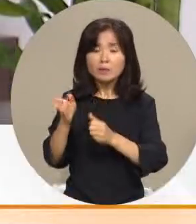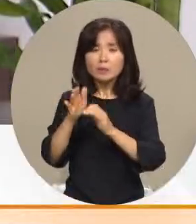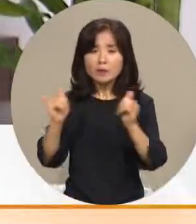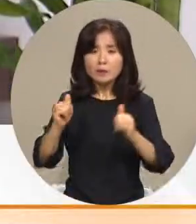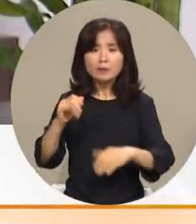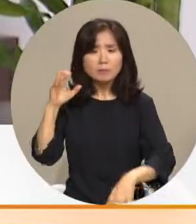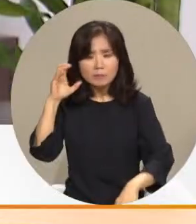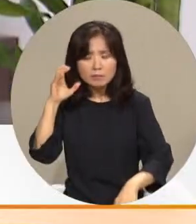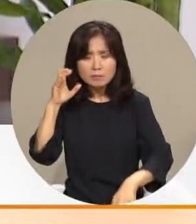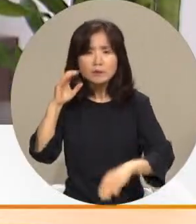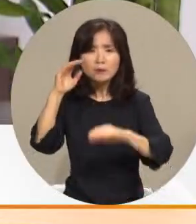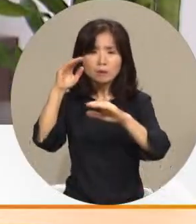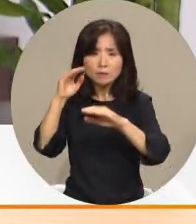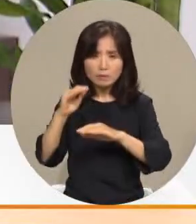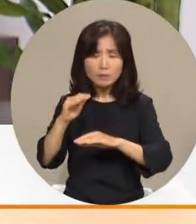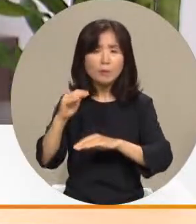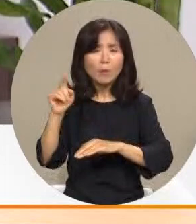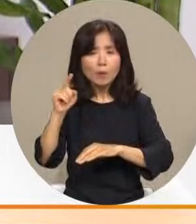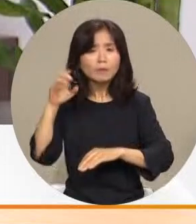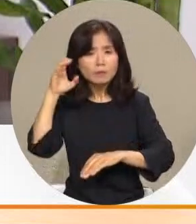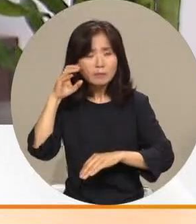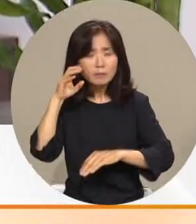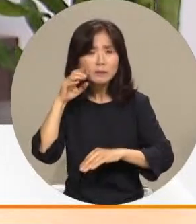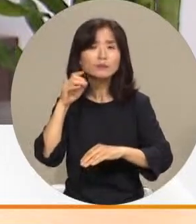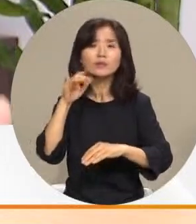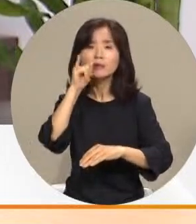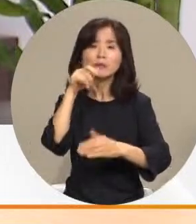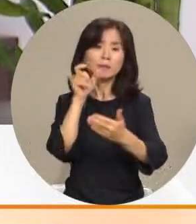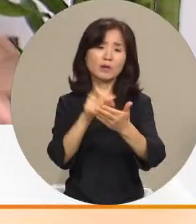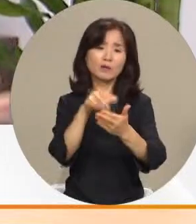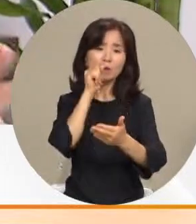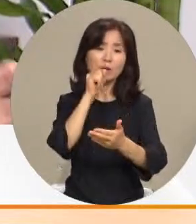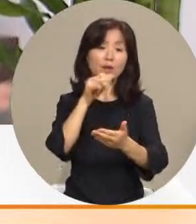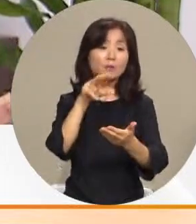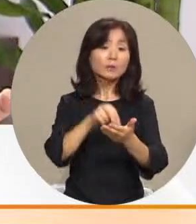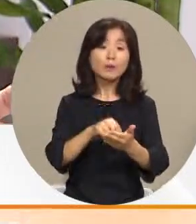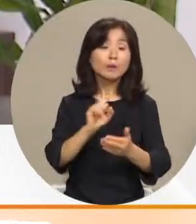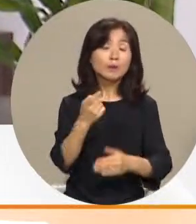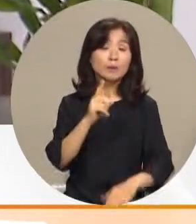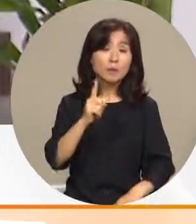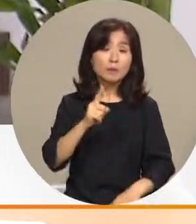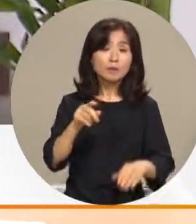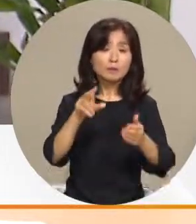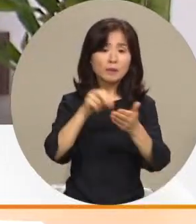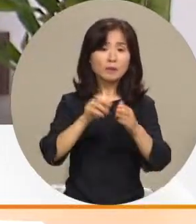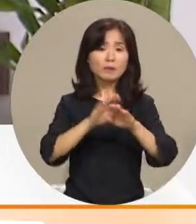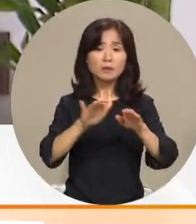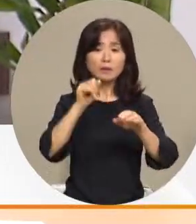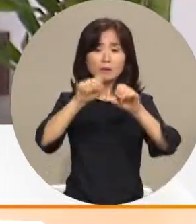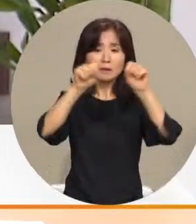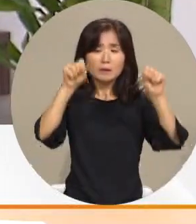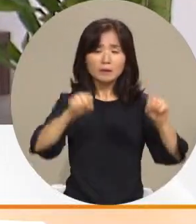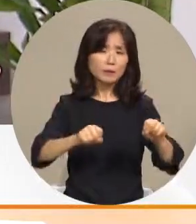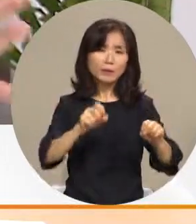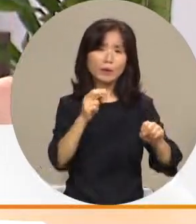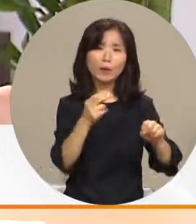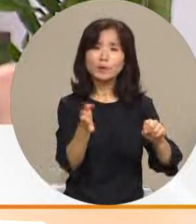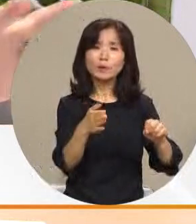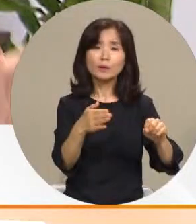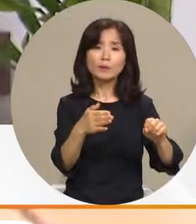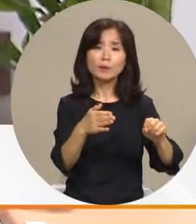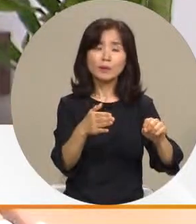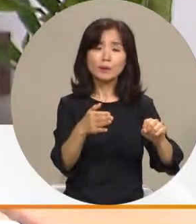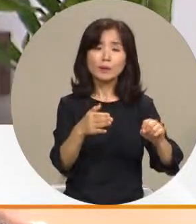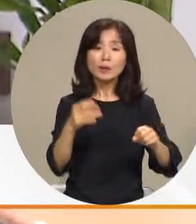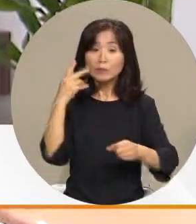문제의 원인이 뭐냐이 문제를 체계적으로 해결할 수 없는 시스템의 부재 엄격하게 할 수 있는 이유는 그